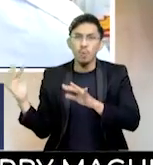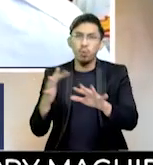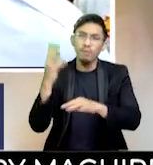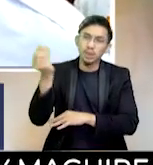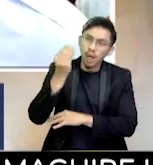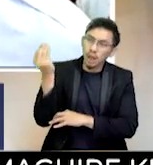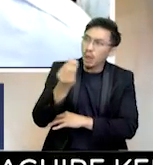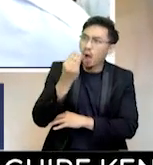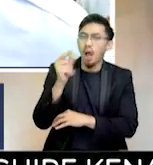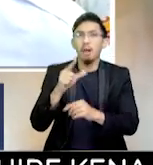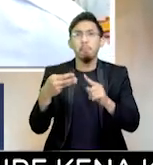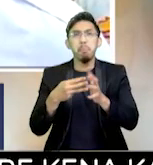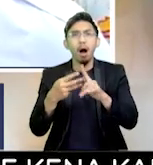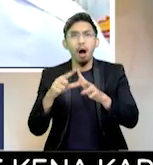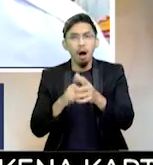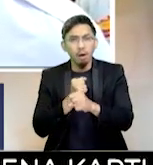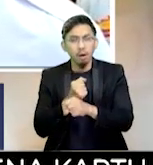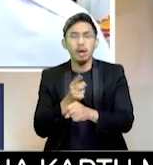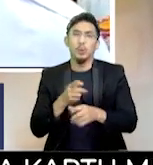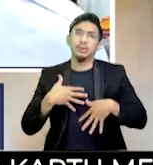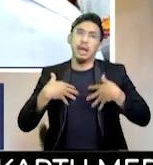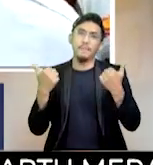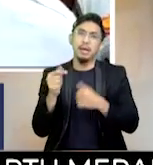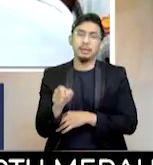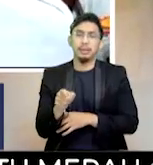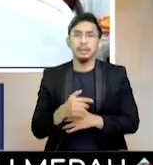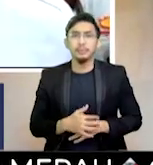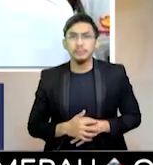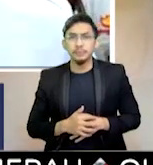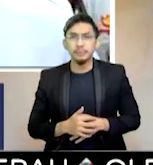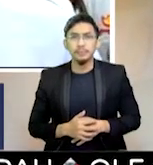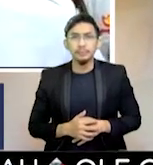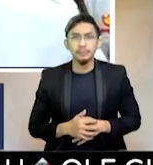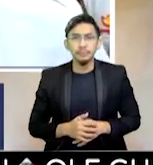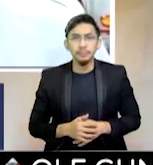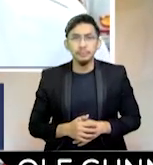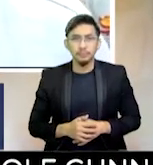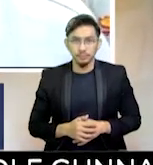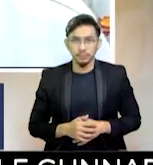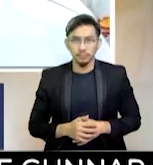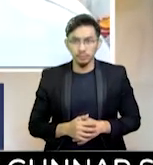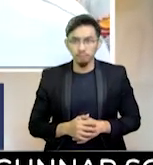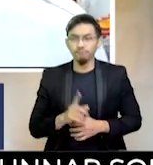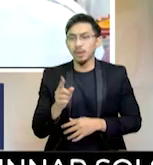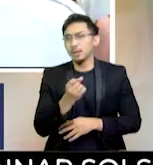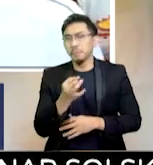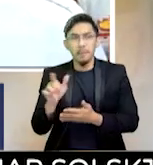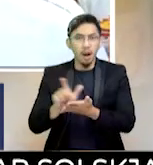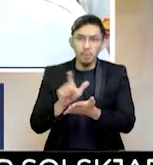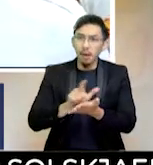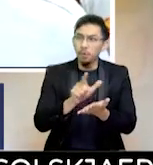dari sisi ekonomi, lingkungan, dan seterusnya. Dan untuk khusus ke sini karena ada berita SMA